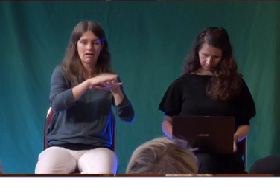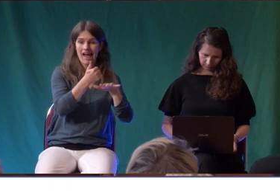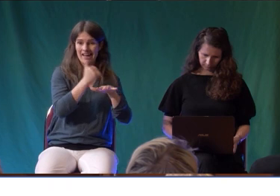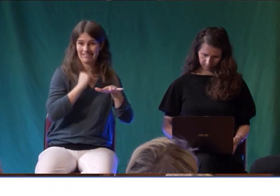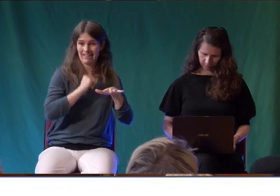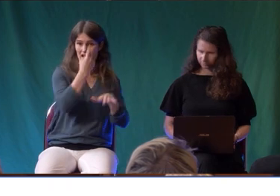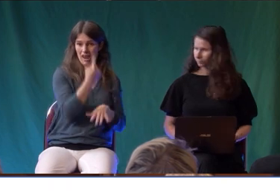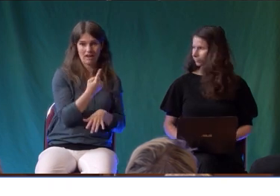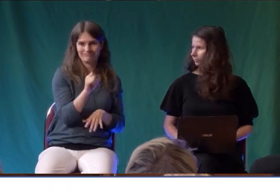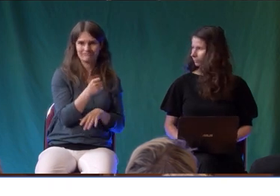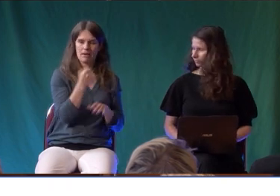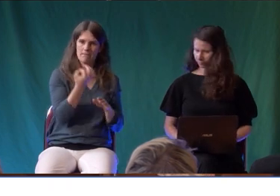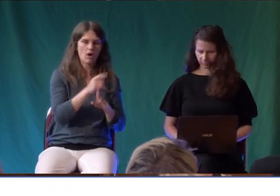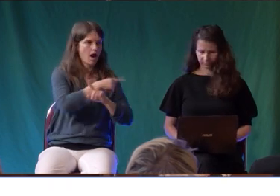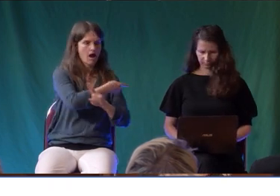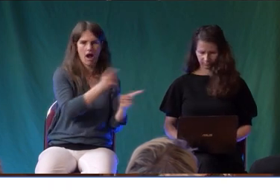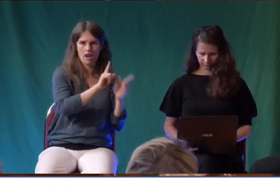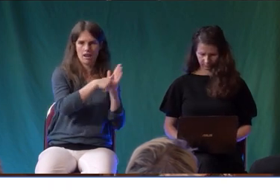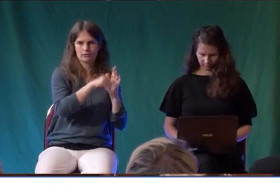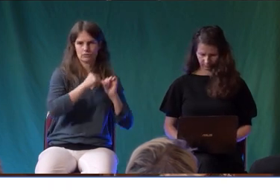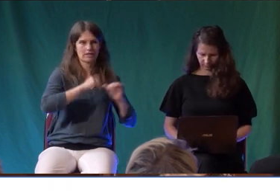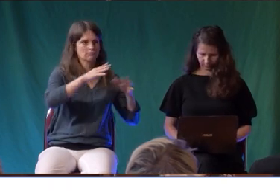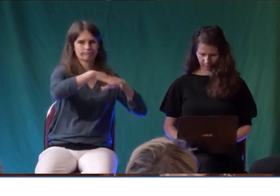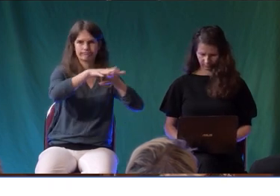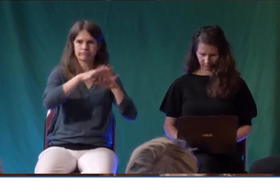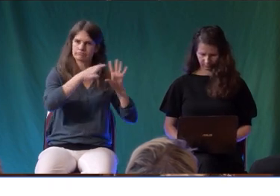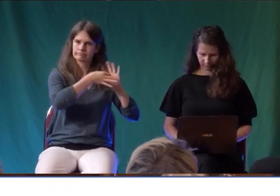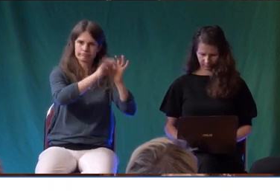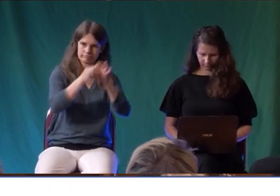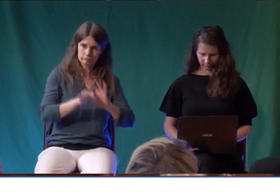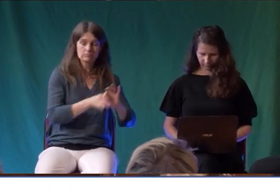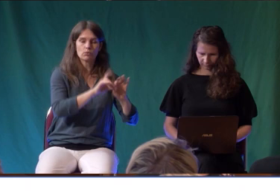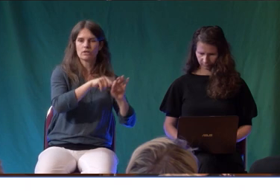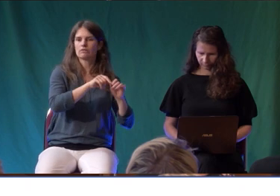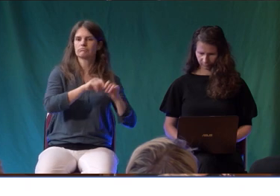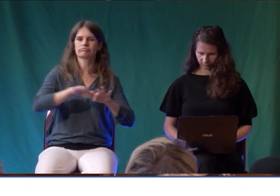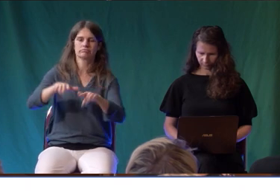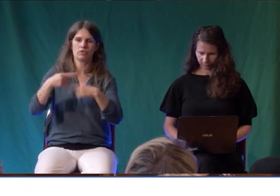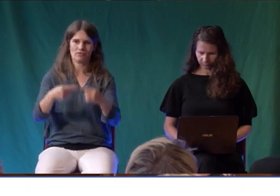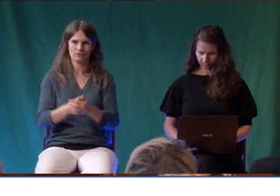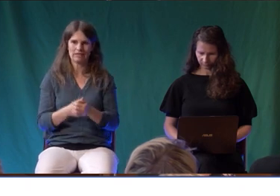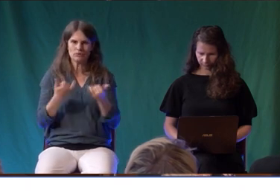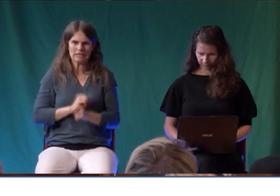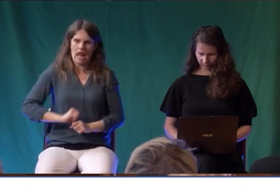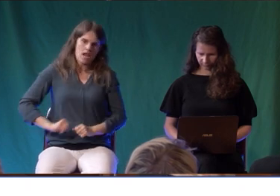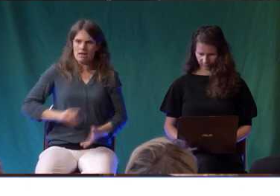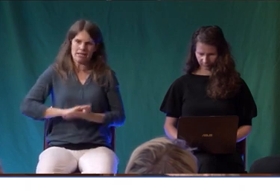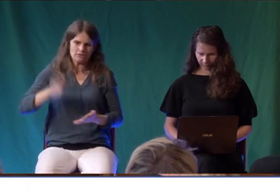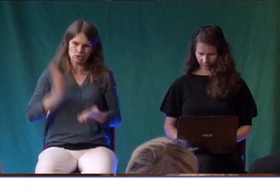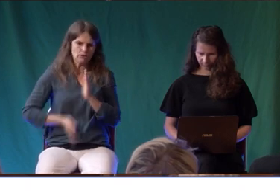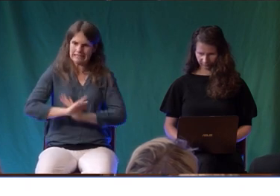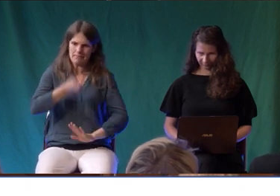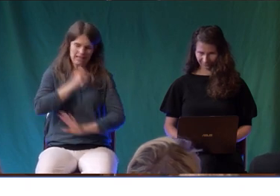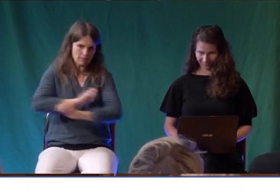in Zusammenarbeit mit den Leistungsträgern und mit anderen Angeboten und das dritte dann eben die Angebotsentwicklung so jetzt mache ich aber Schluss und wir können endlich Mittagessen